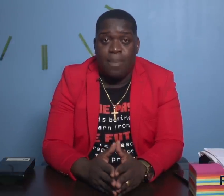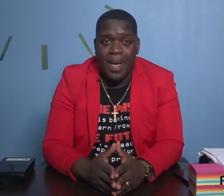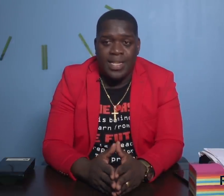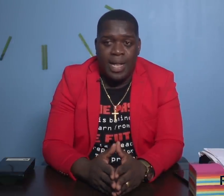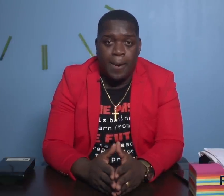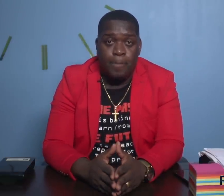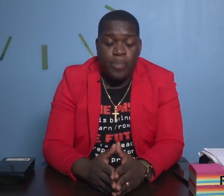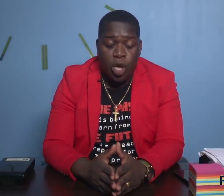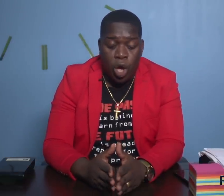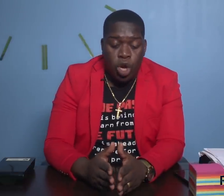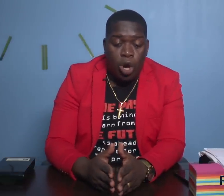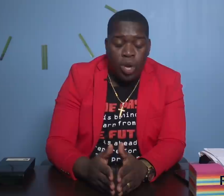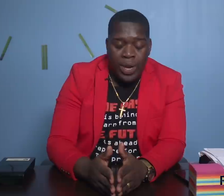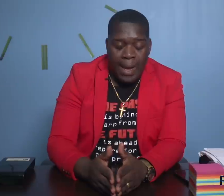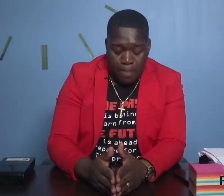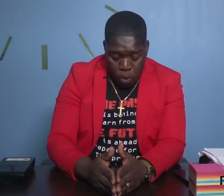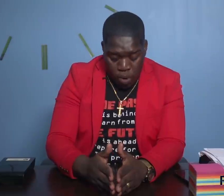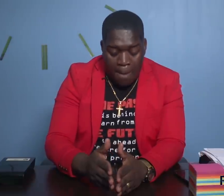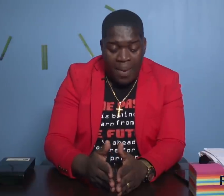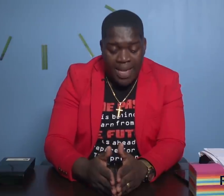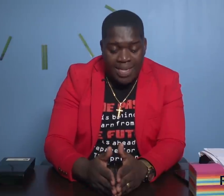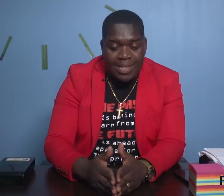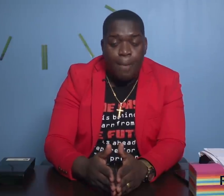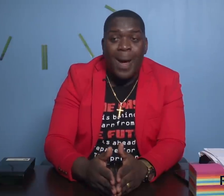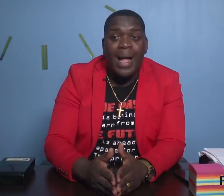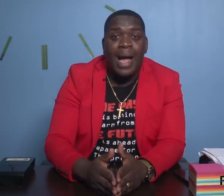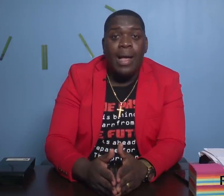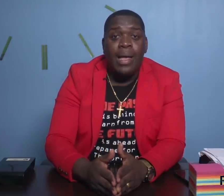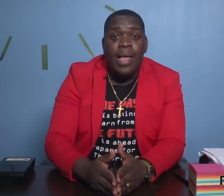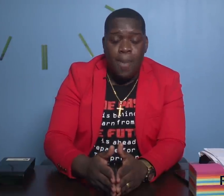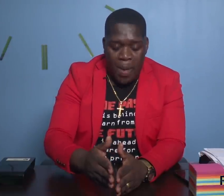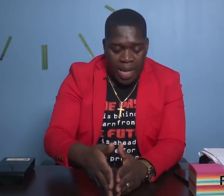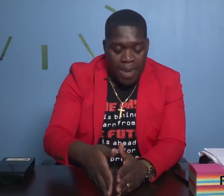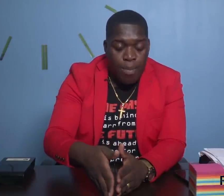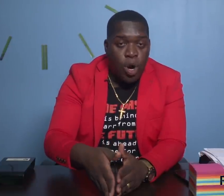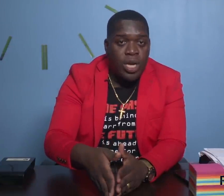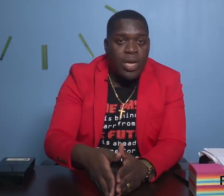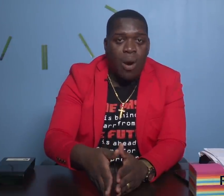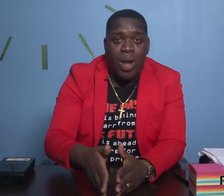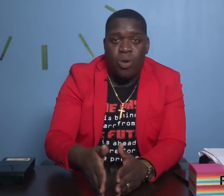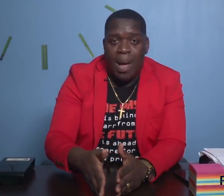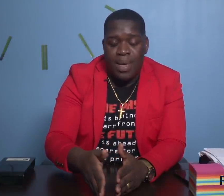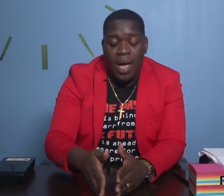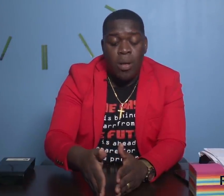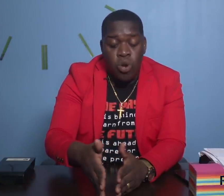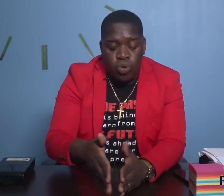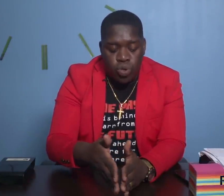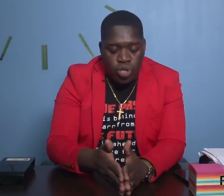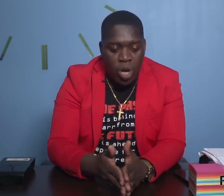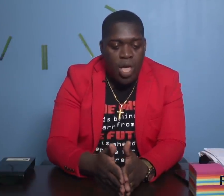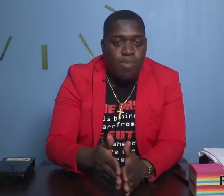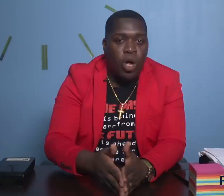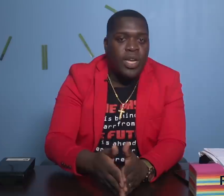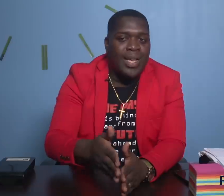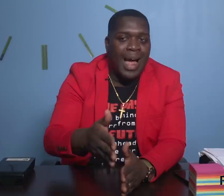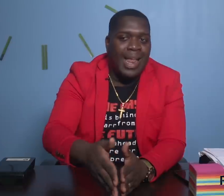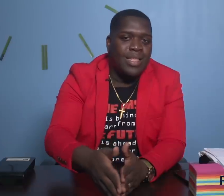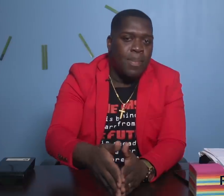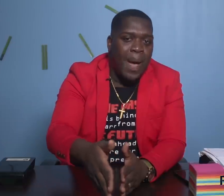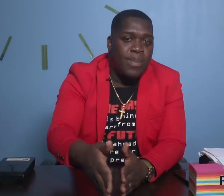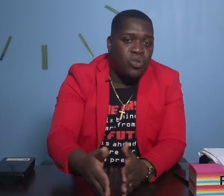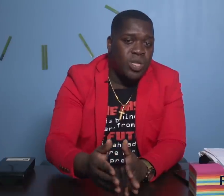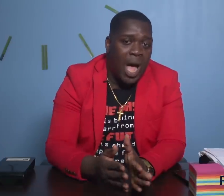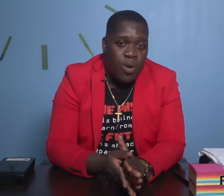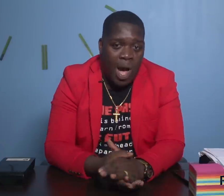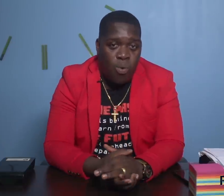algemene kinderbijslag. Nou de u de bezig tapaka i pikimi imoni anwa lokamia kuso imoni di